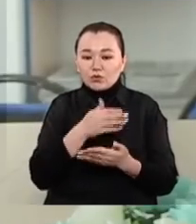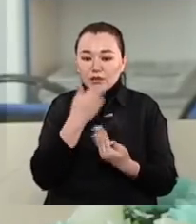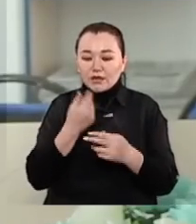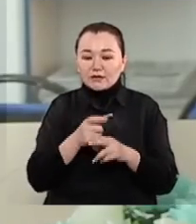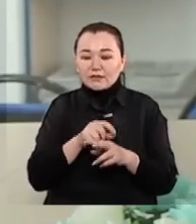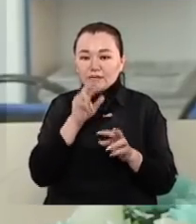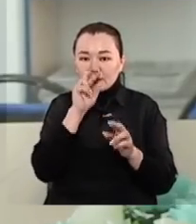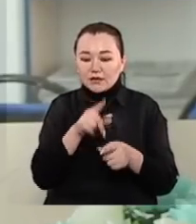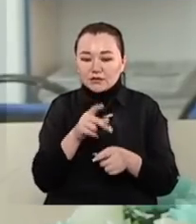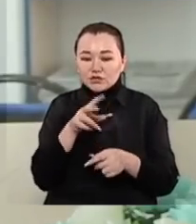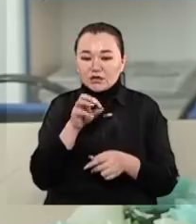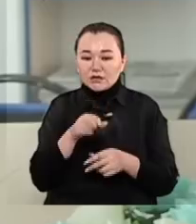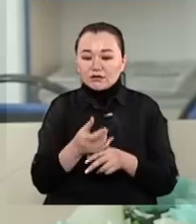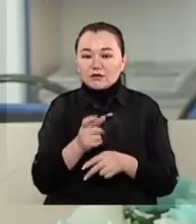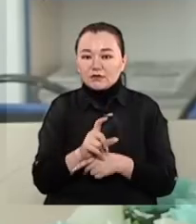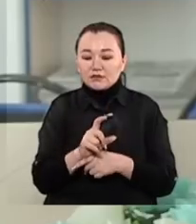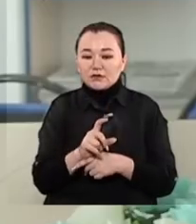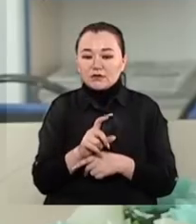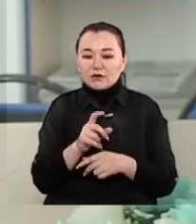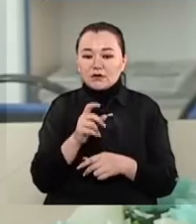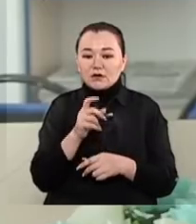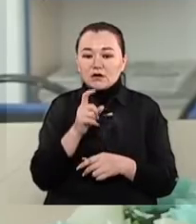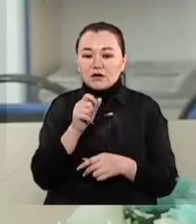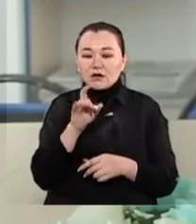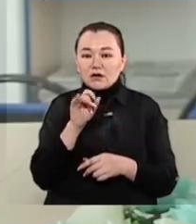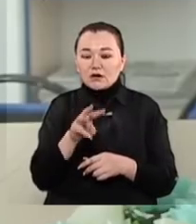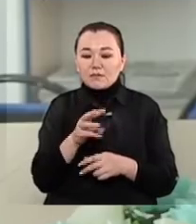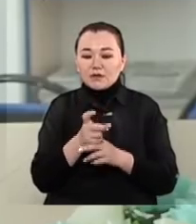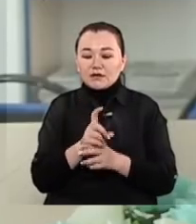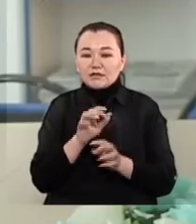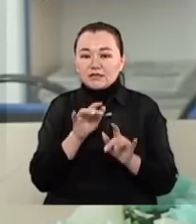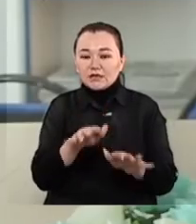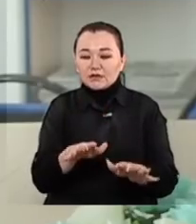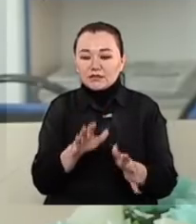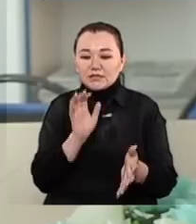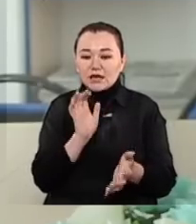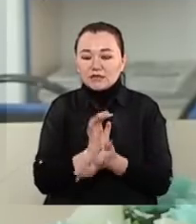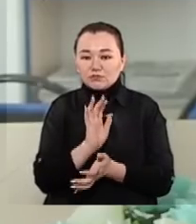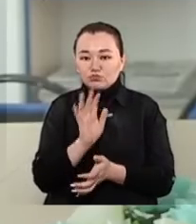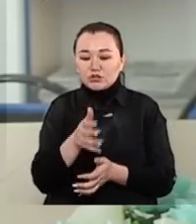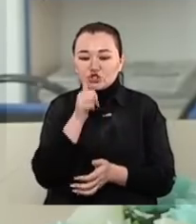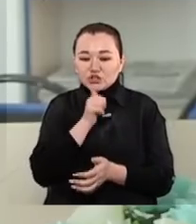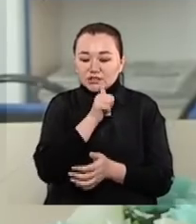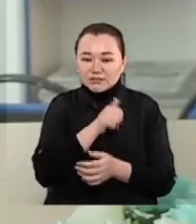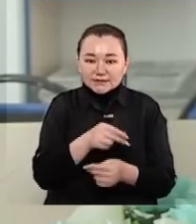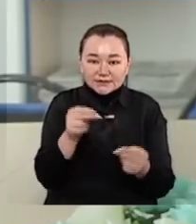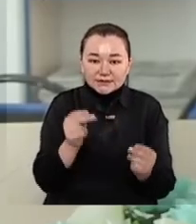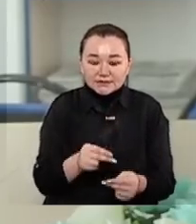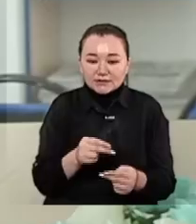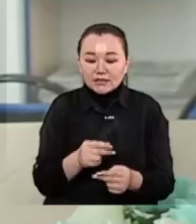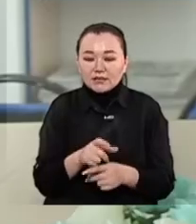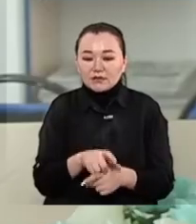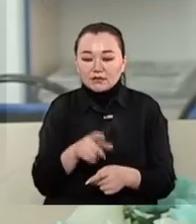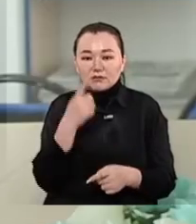емес. Шариғат бойынша өте харам болады ол іс. Сондықтан ол жасырын неке қиюшыларға